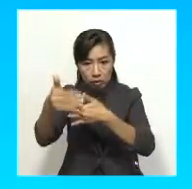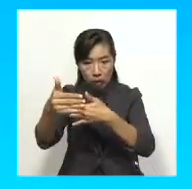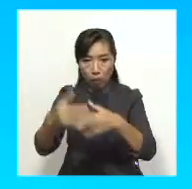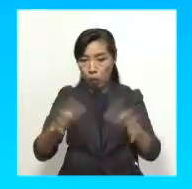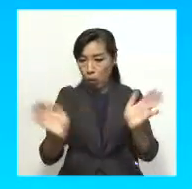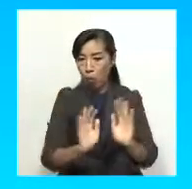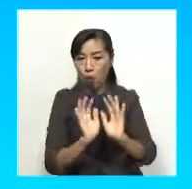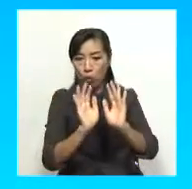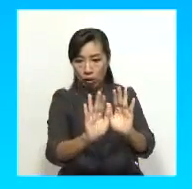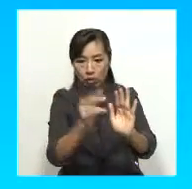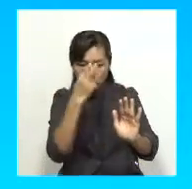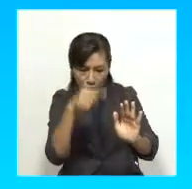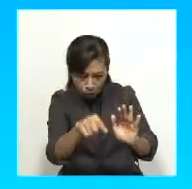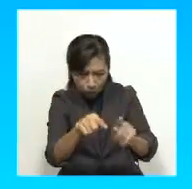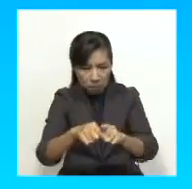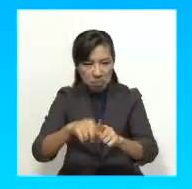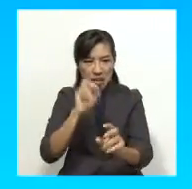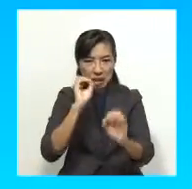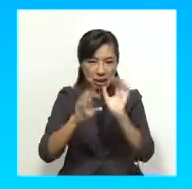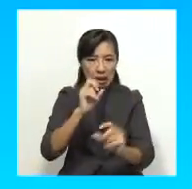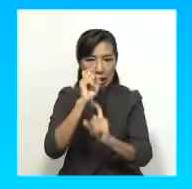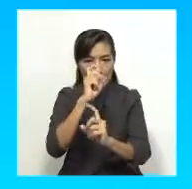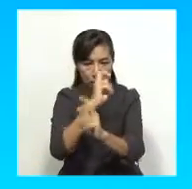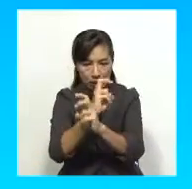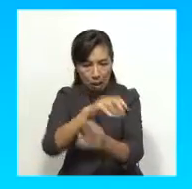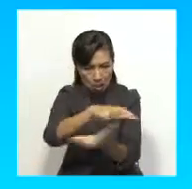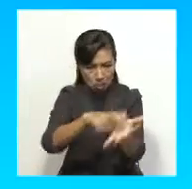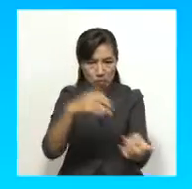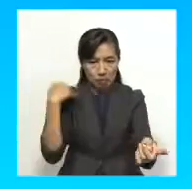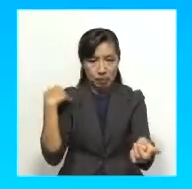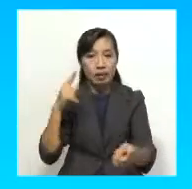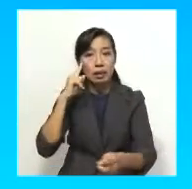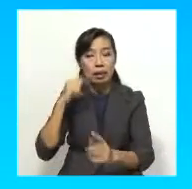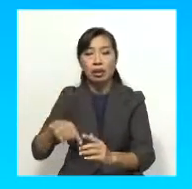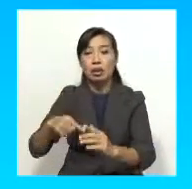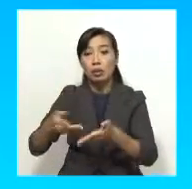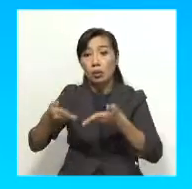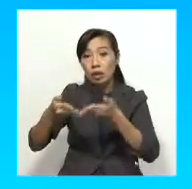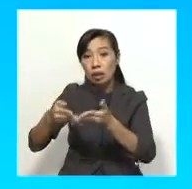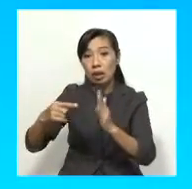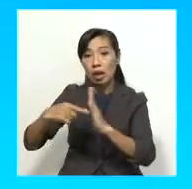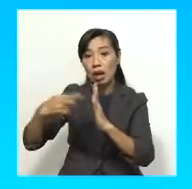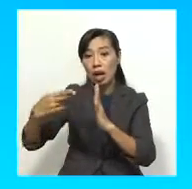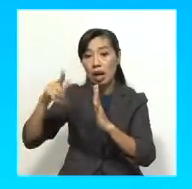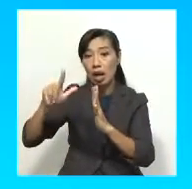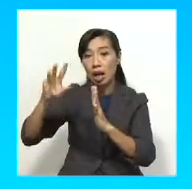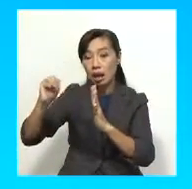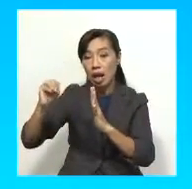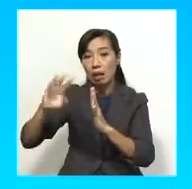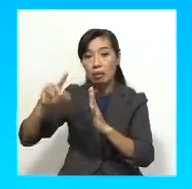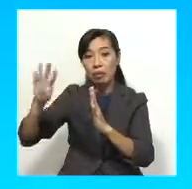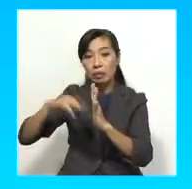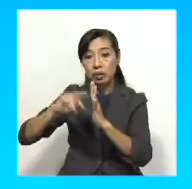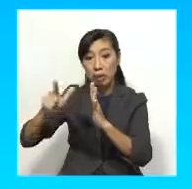ากับเศษทองแดงเศษโลหะส่วนท่าเรือแหลมฉบังก็มีการกักตู้คอนเทนเนอร์เอาไว้ 80-90 ตู้ซึ่งก็ได้